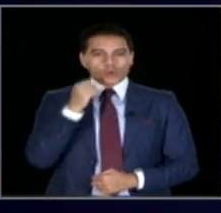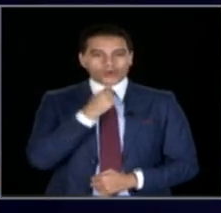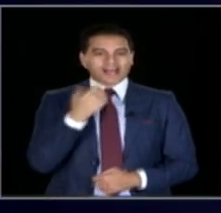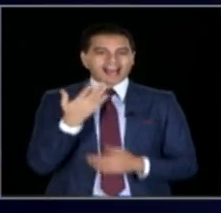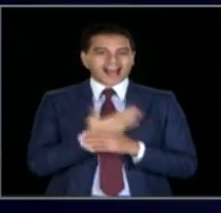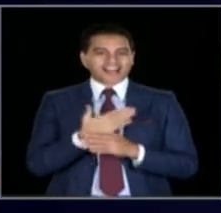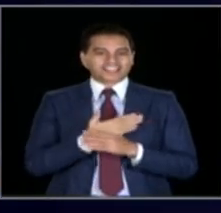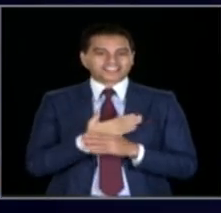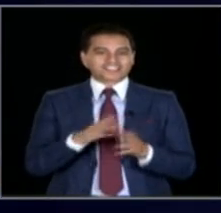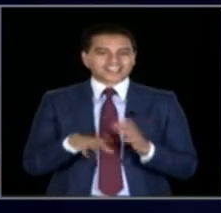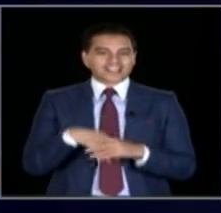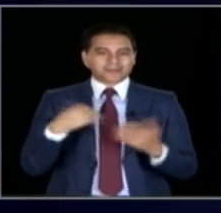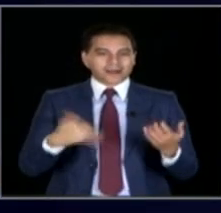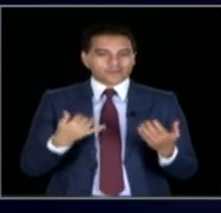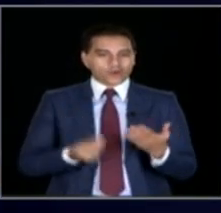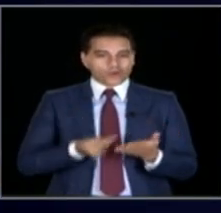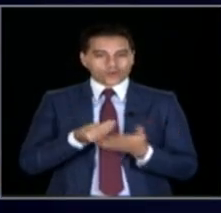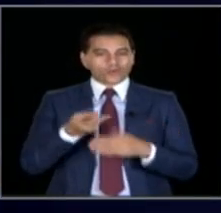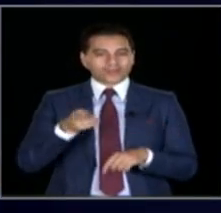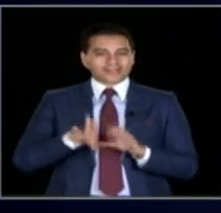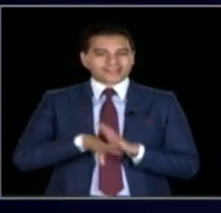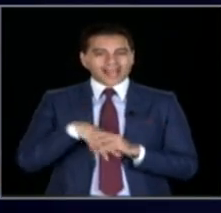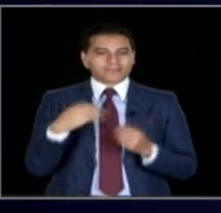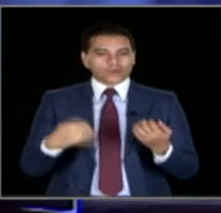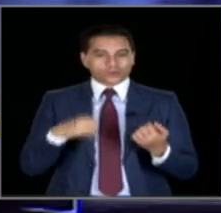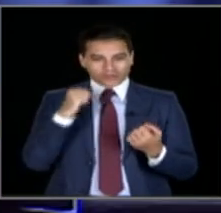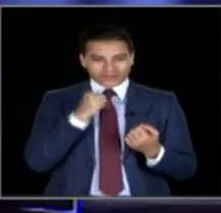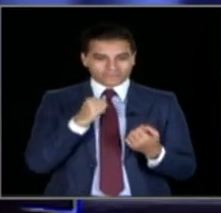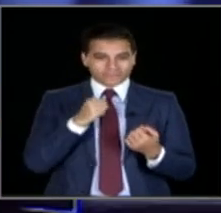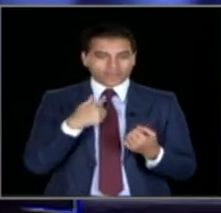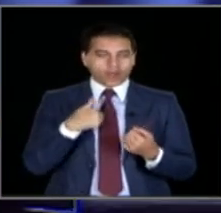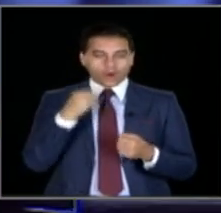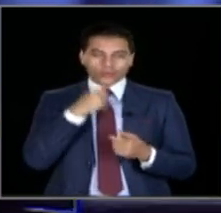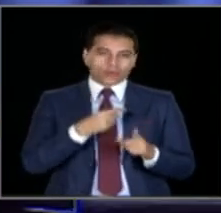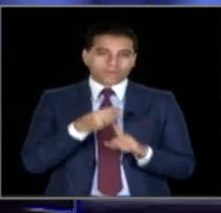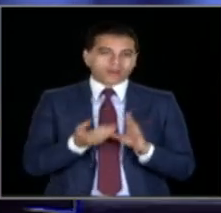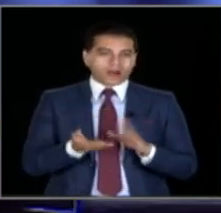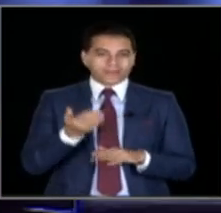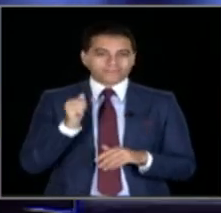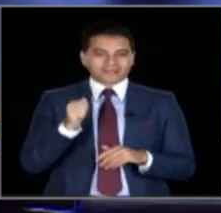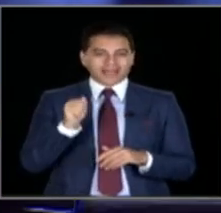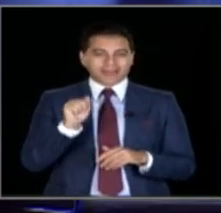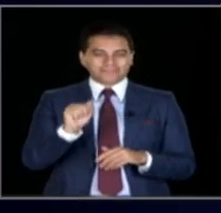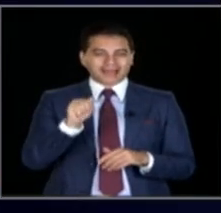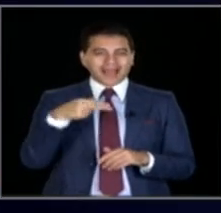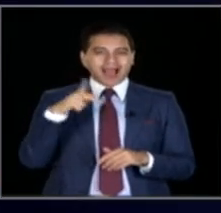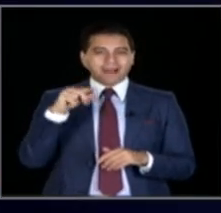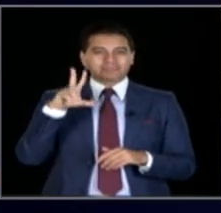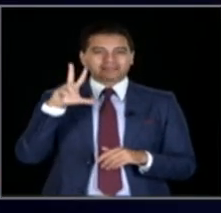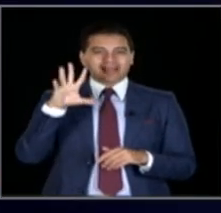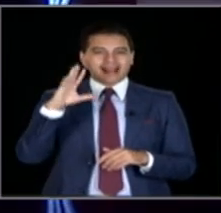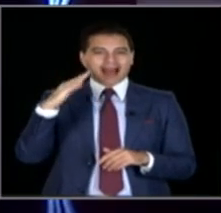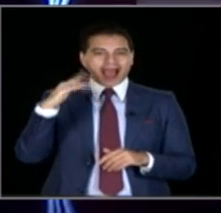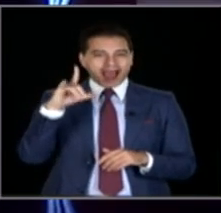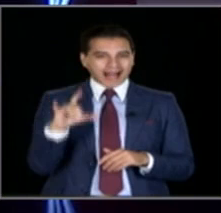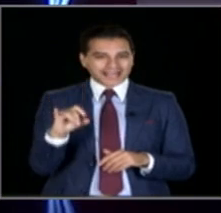علشان نجيب لك اورج وتعزف عليه الاغنيه دي. هي الاغنيه المفضله اهواك لعبد الحليم حافظ. اهواك